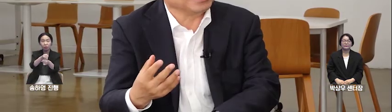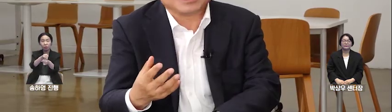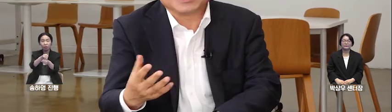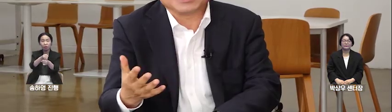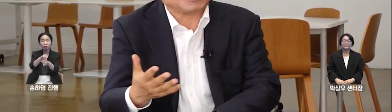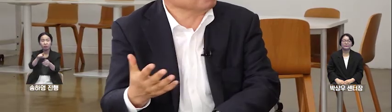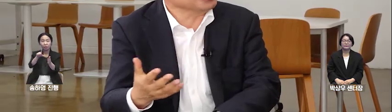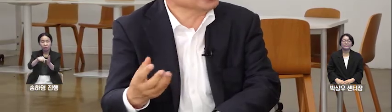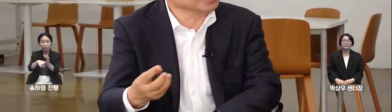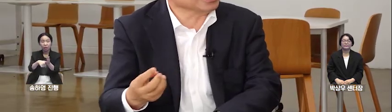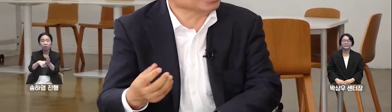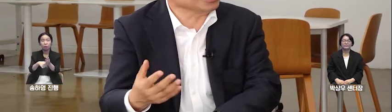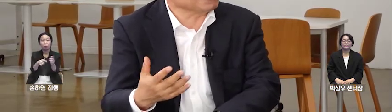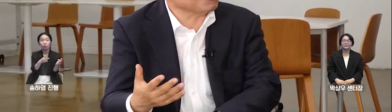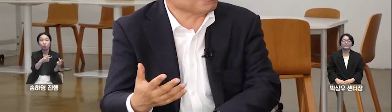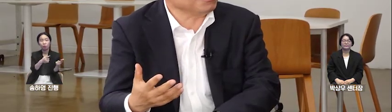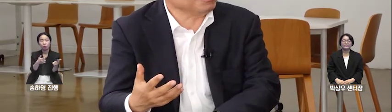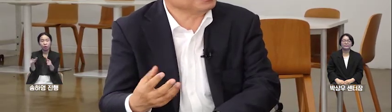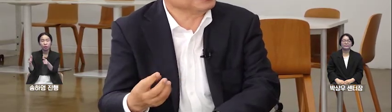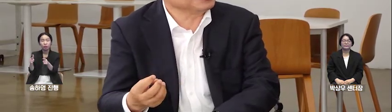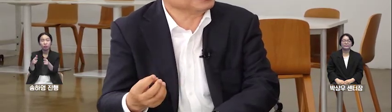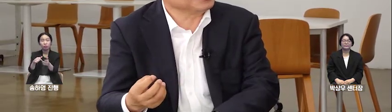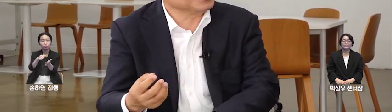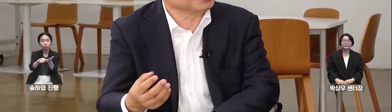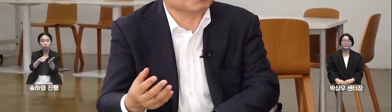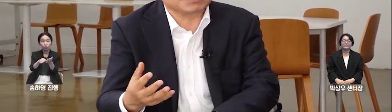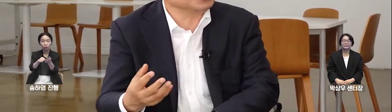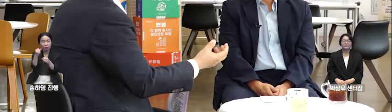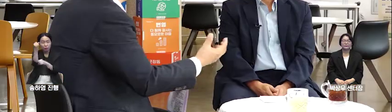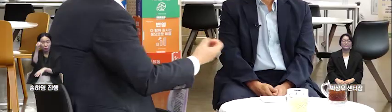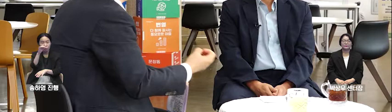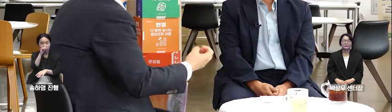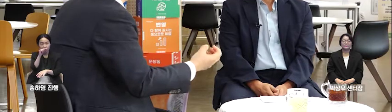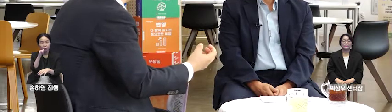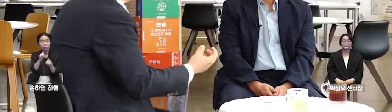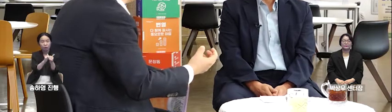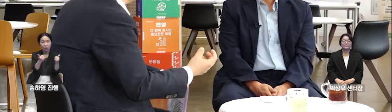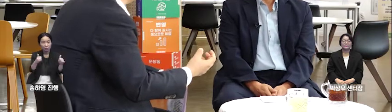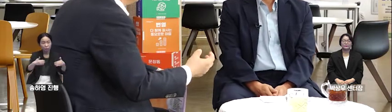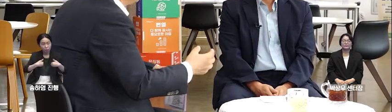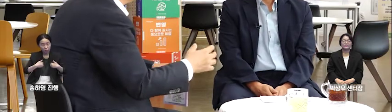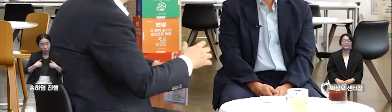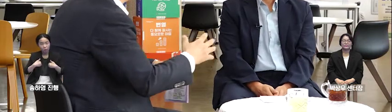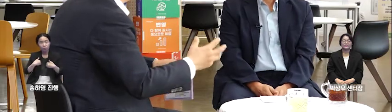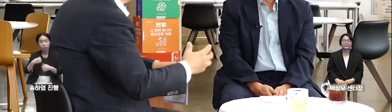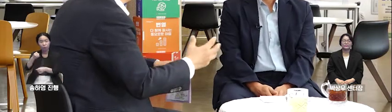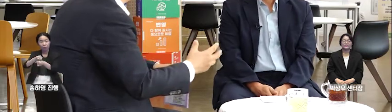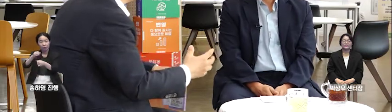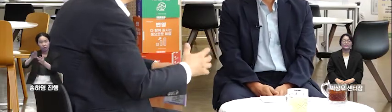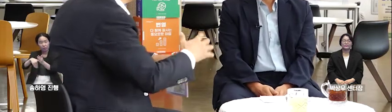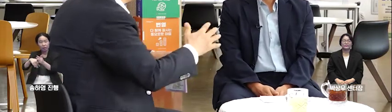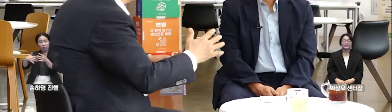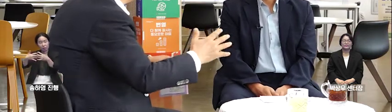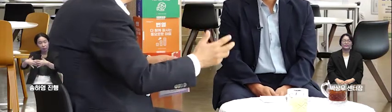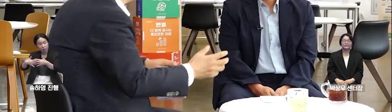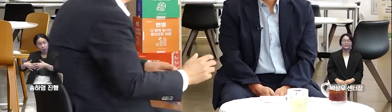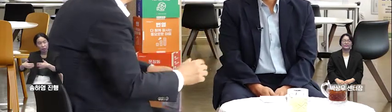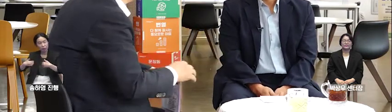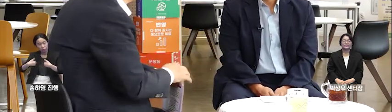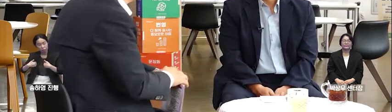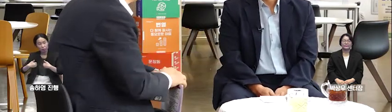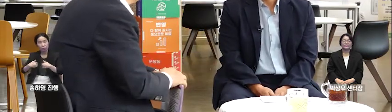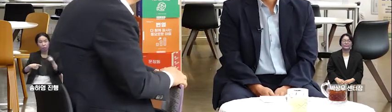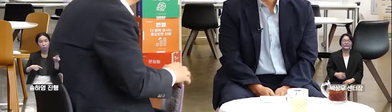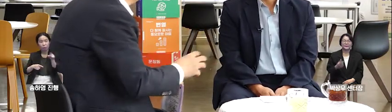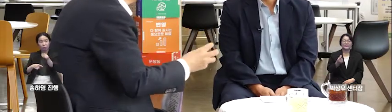이러면 이제 그 원자재 같은 게 있을 거고, 그거 뭐 그거 살려면 돈이 있어야 될 거고, 그거 만들려면 기계 뭐 이런